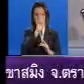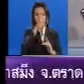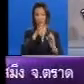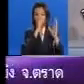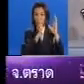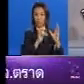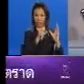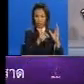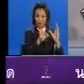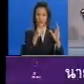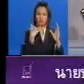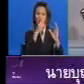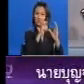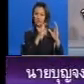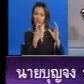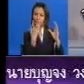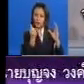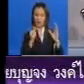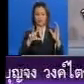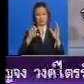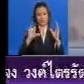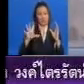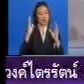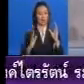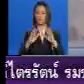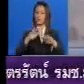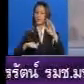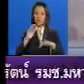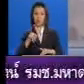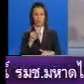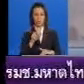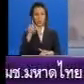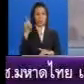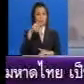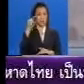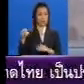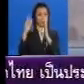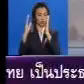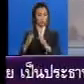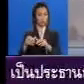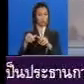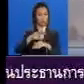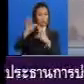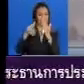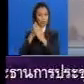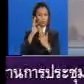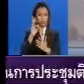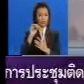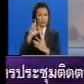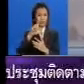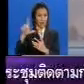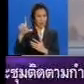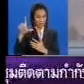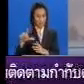มีผู้เสียชีวิตอยู่ระหว่าง 1-35 คนปัจจุบันอังกฤษมีจำนวนประชากรอยู่ที่60ล้านคนถ้